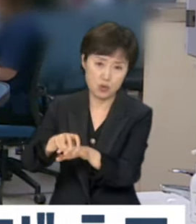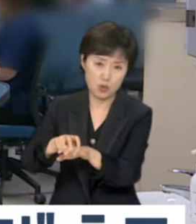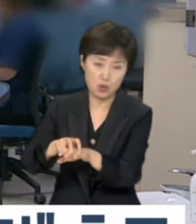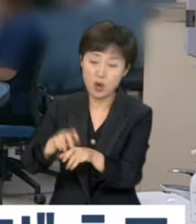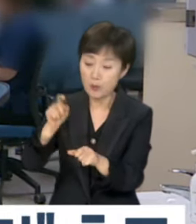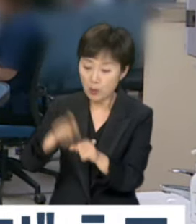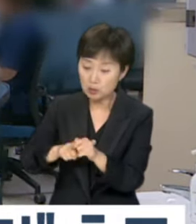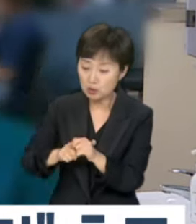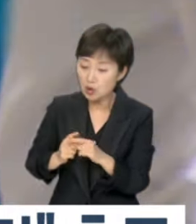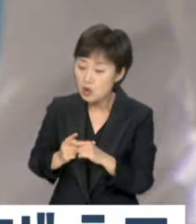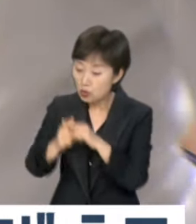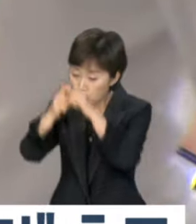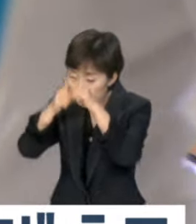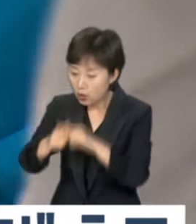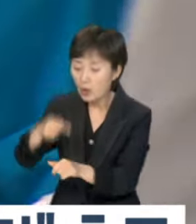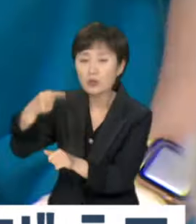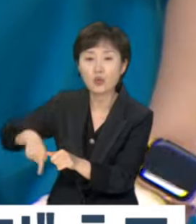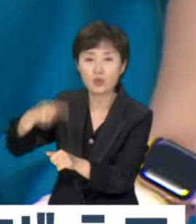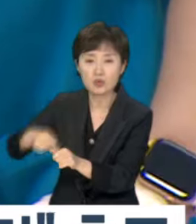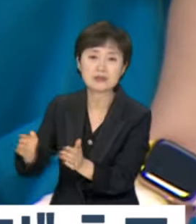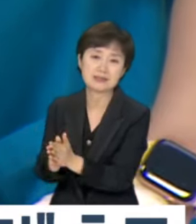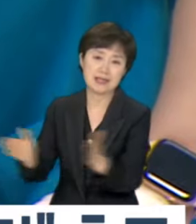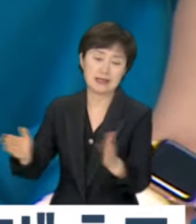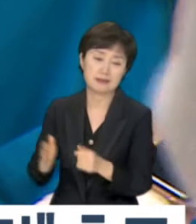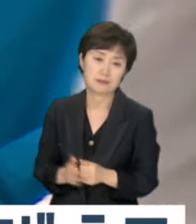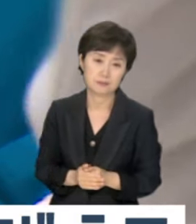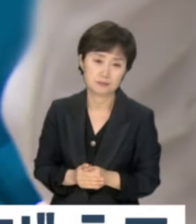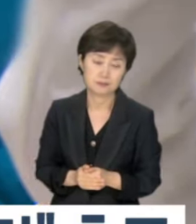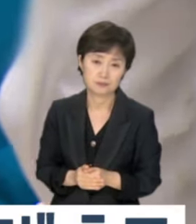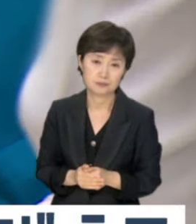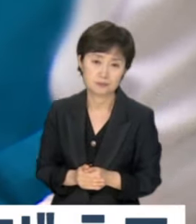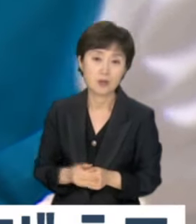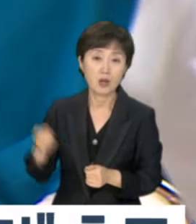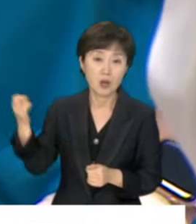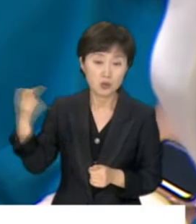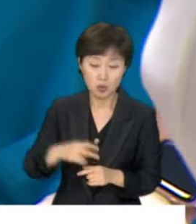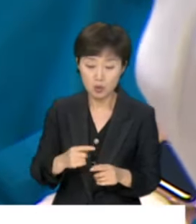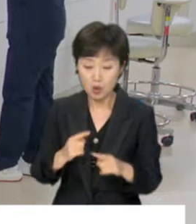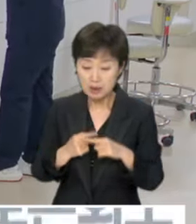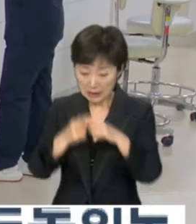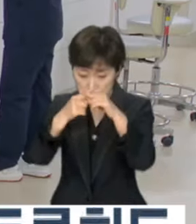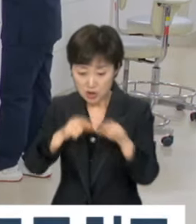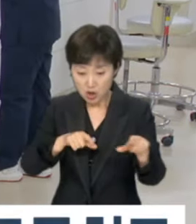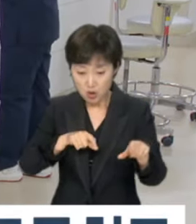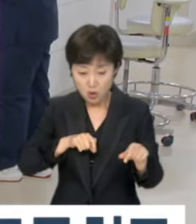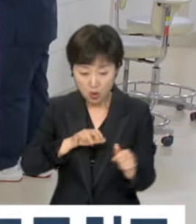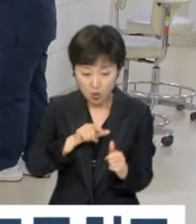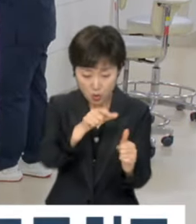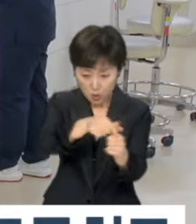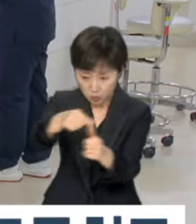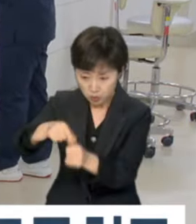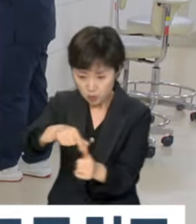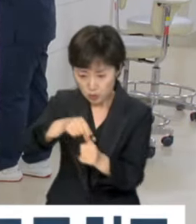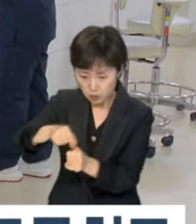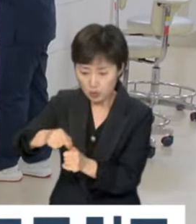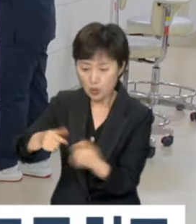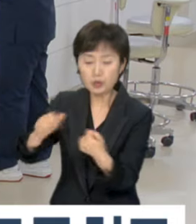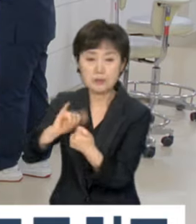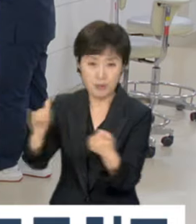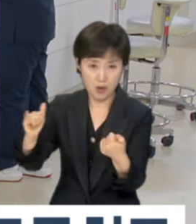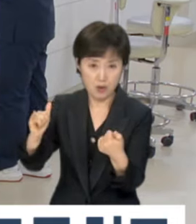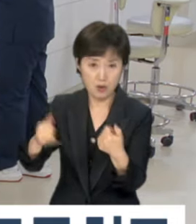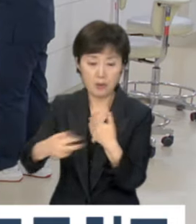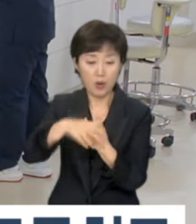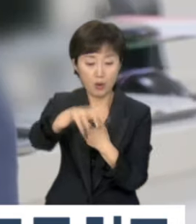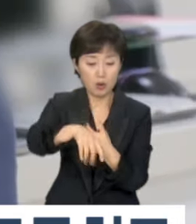진료보조 간호사에 대한 교육을 오는 18일부터 시작합니다. 또 신규 배치 예정인 진료지원 간호사 등 50명과 각